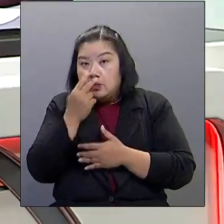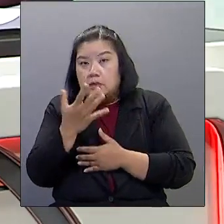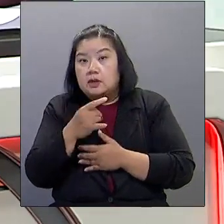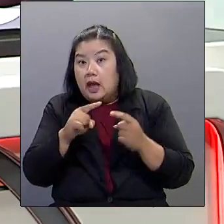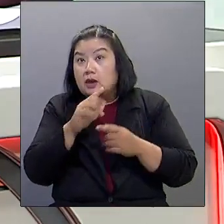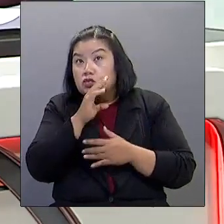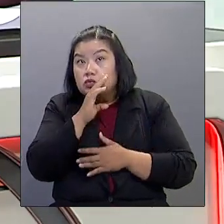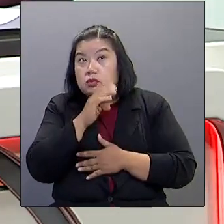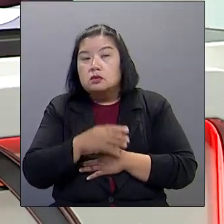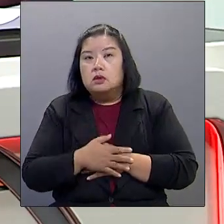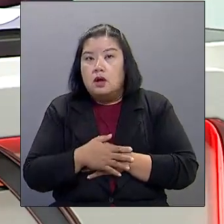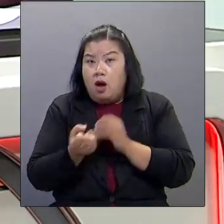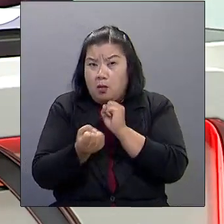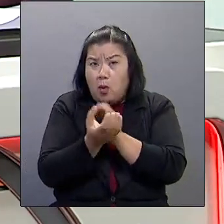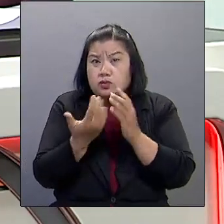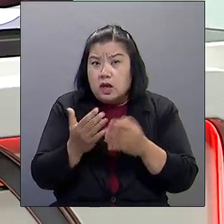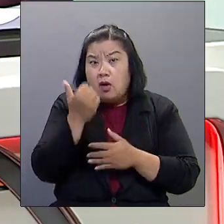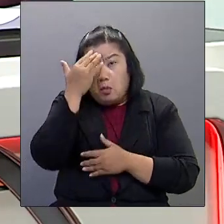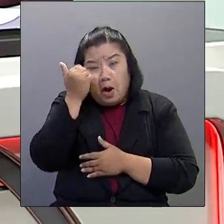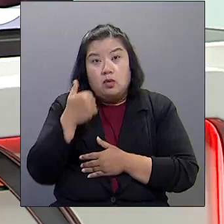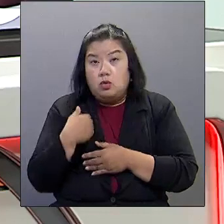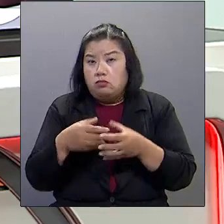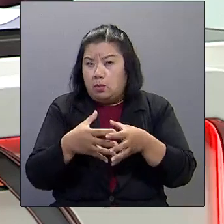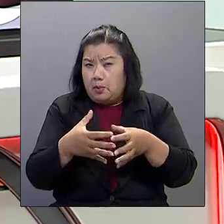ระเบิดเกิดขึ้นความสูญเสียก็คงจะขยายวงมาก